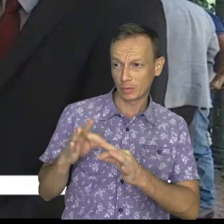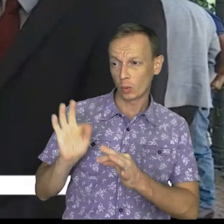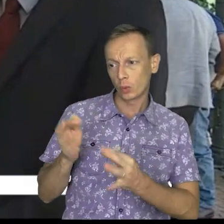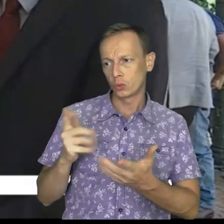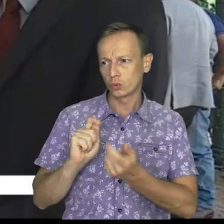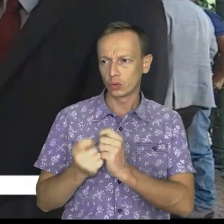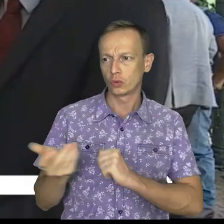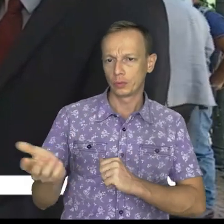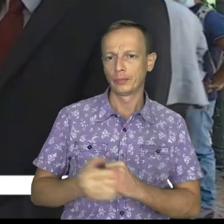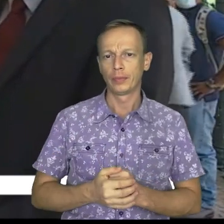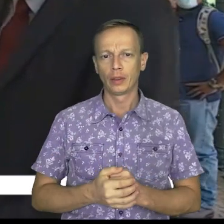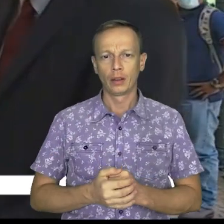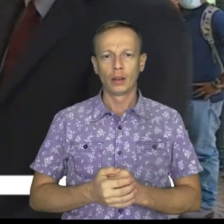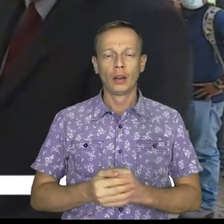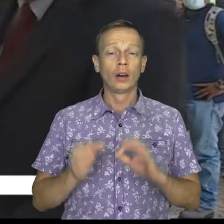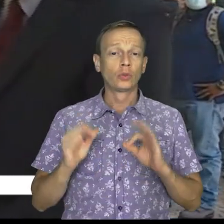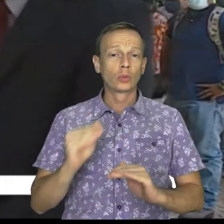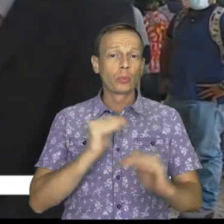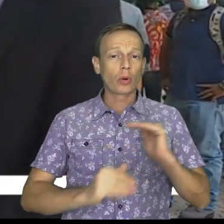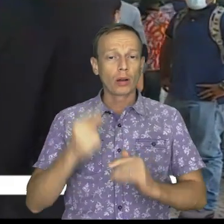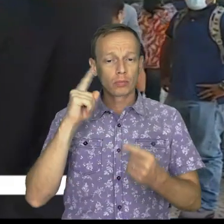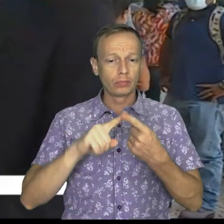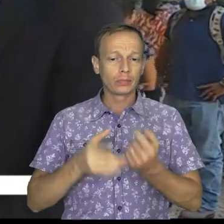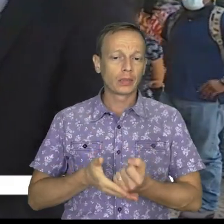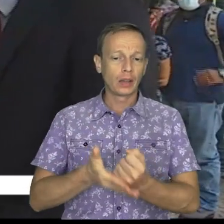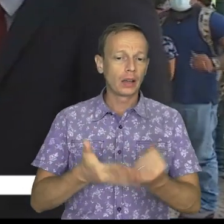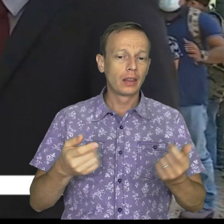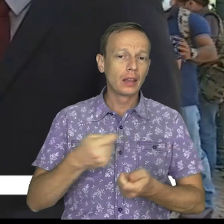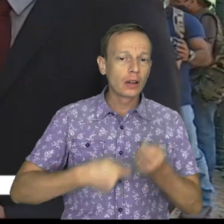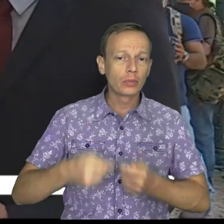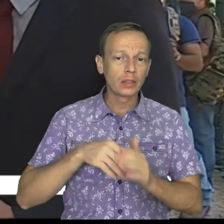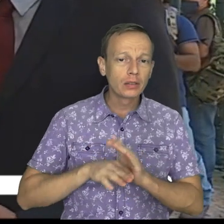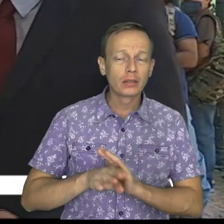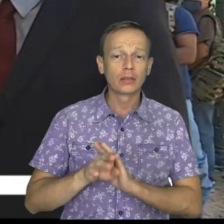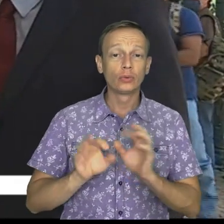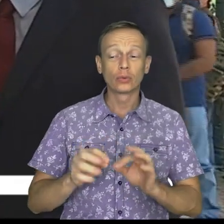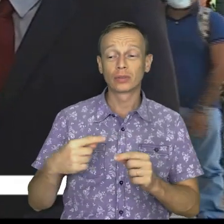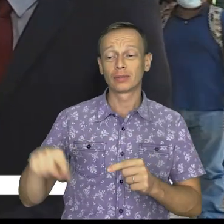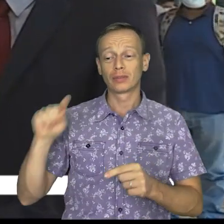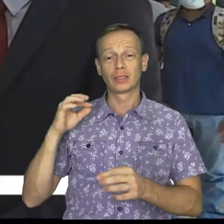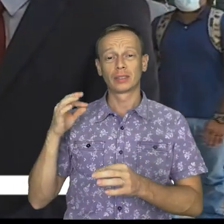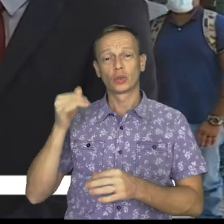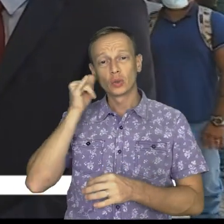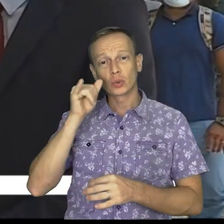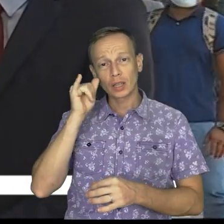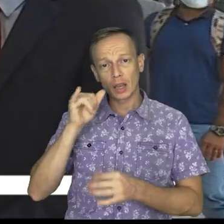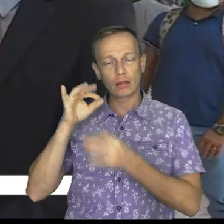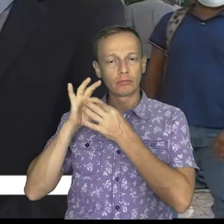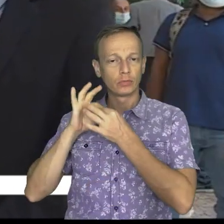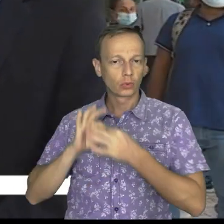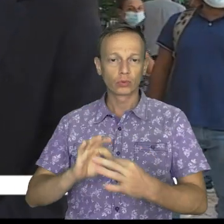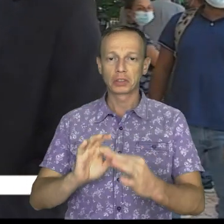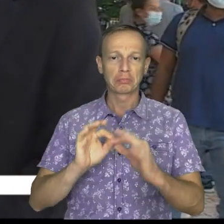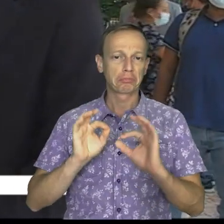avez présenté l'an dernier? Alors c'est un plan de relance, effectivement, comme je le disais, qui est dans la continuité de ce qui avait été présenté au mois de